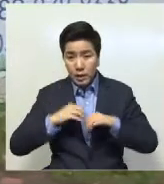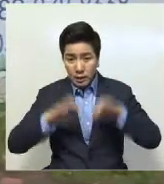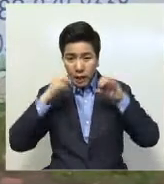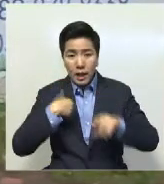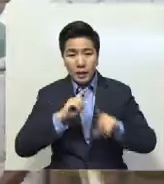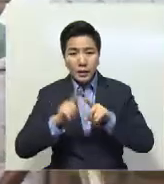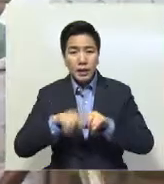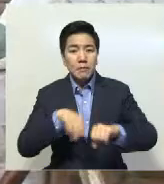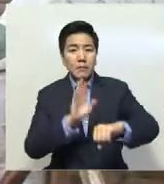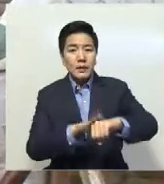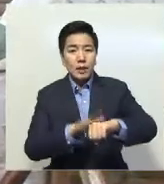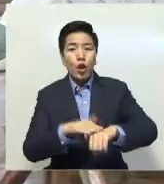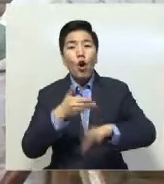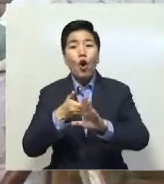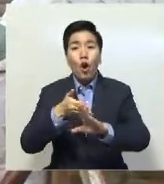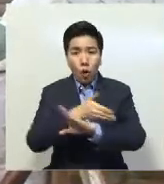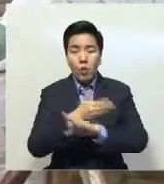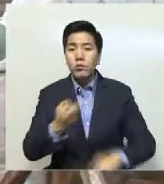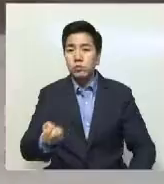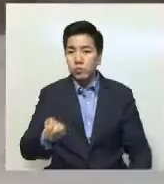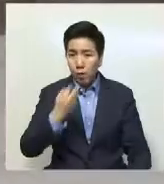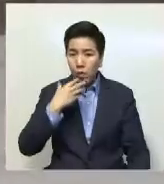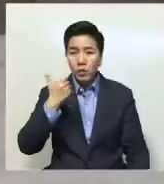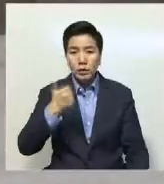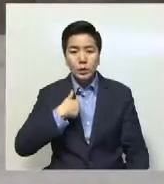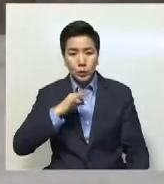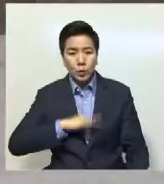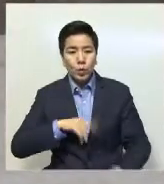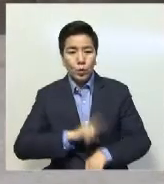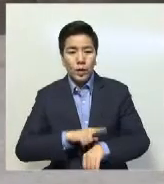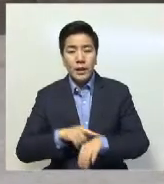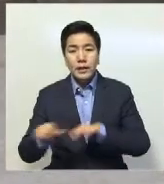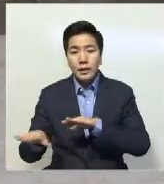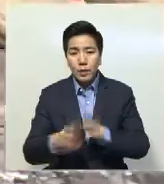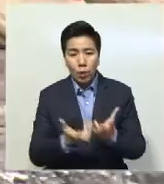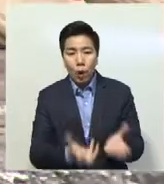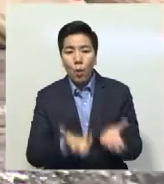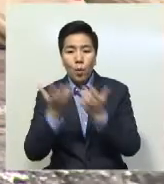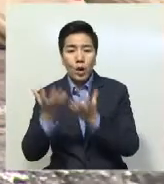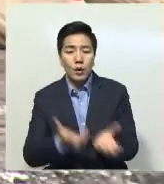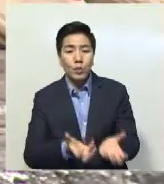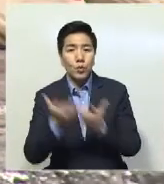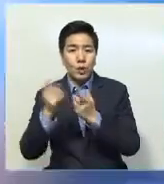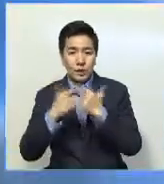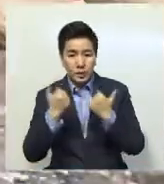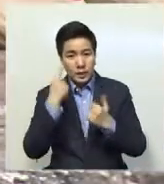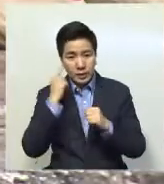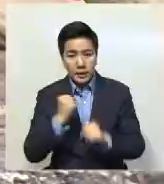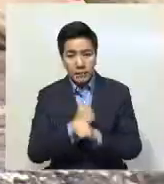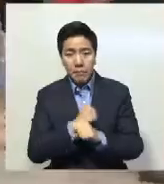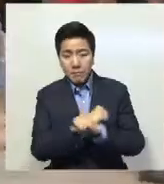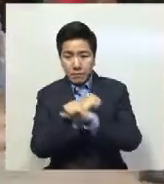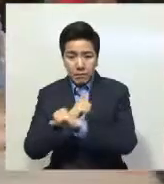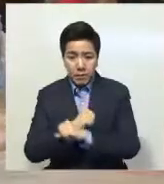ฐได้มีการประกาศแจ้งเตือนเกี่ยวกับสถานการณ์น้ำล่วงหน้าจึงทำให้มีเวลาในการเตรียมยกของขึ้นที่สูงรวมทั้งทำแนวป้องกัน